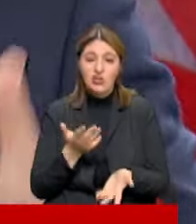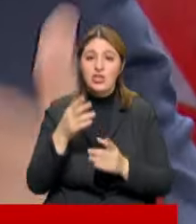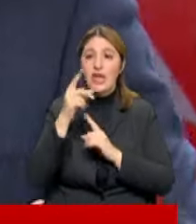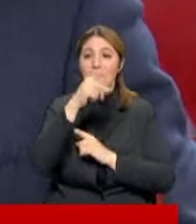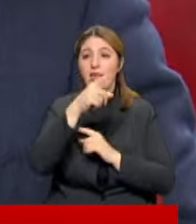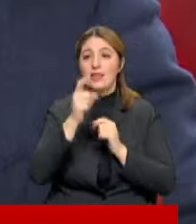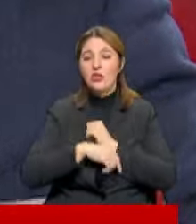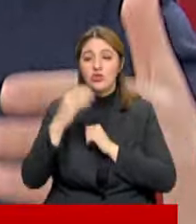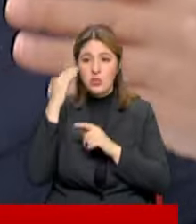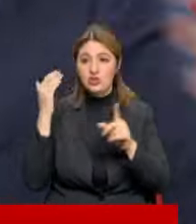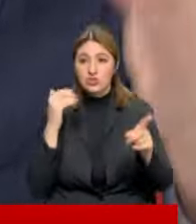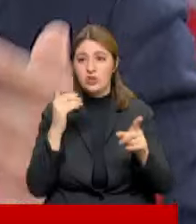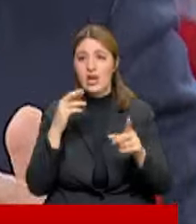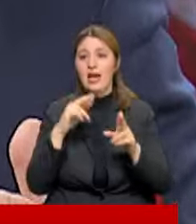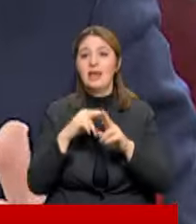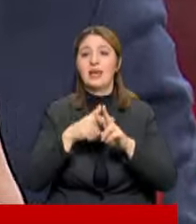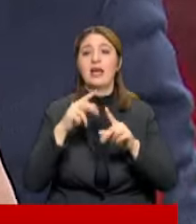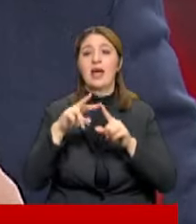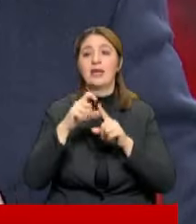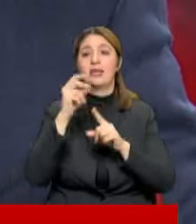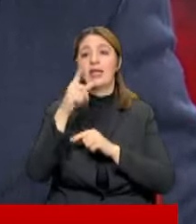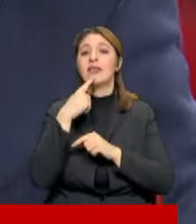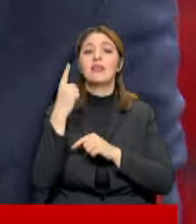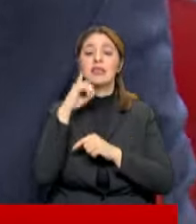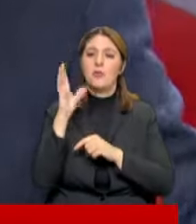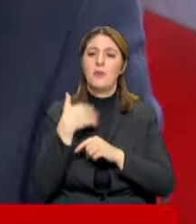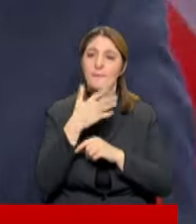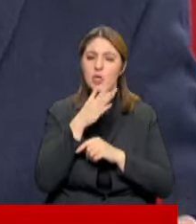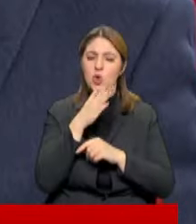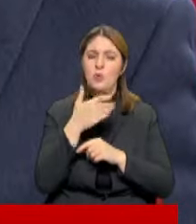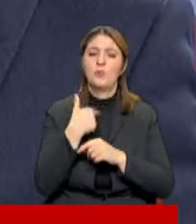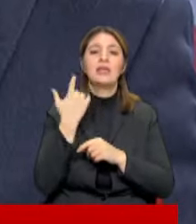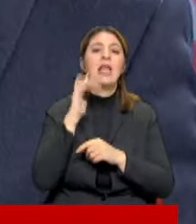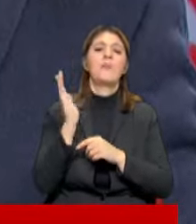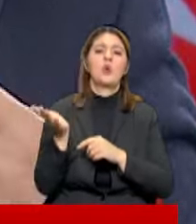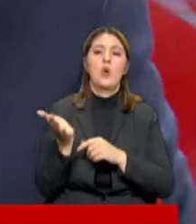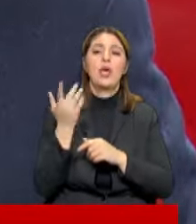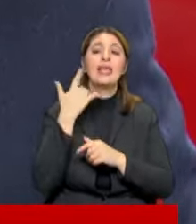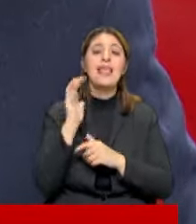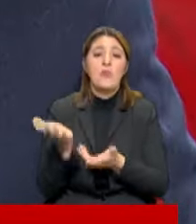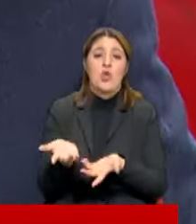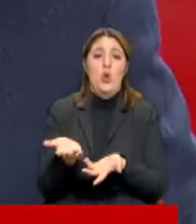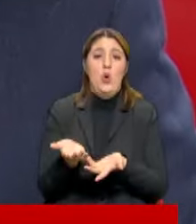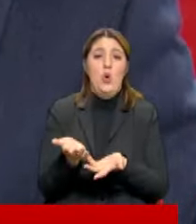imralı'daki terörist başını kandil dinlemiyor Bakın size söylüyorum Ben biliyorum dinlemiyor